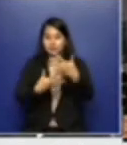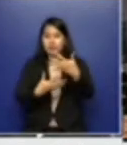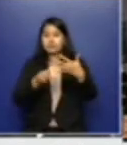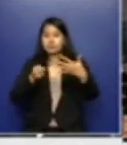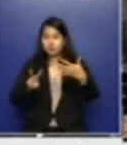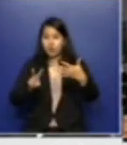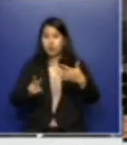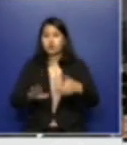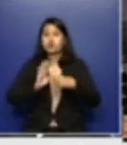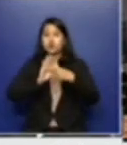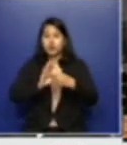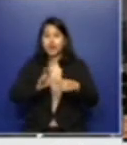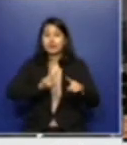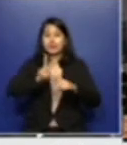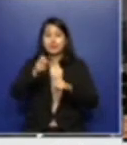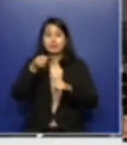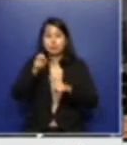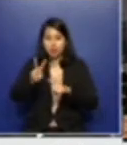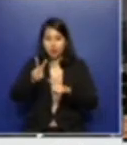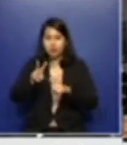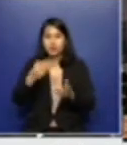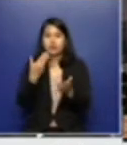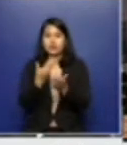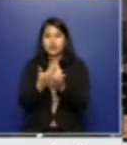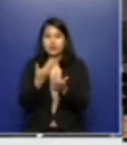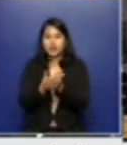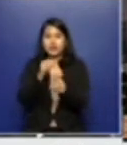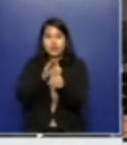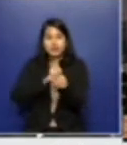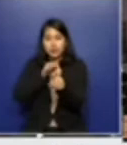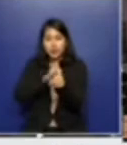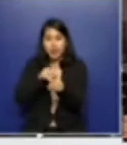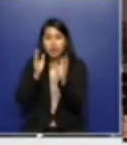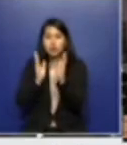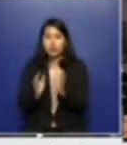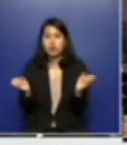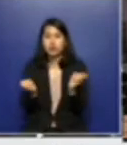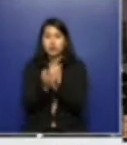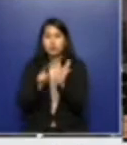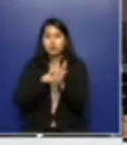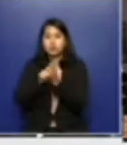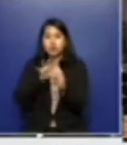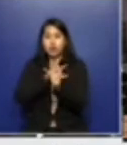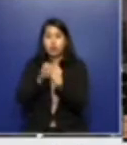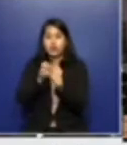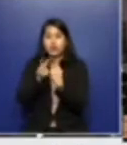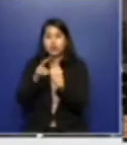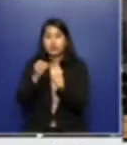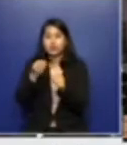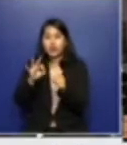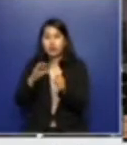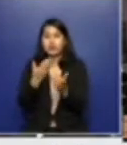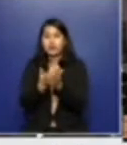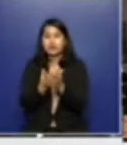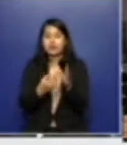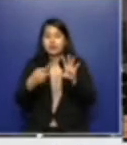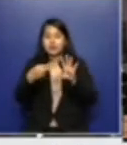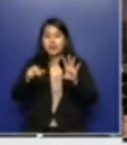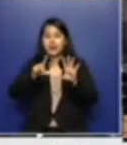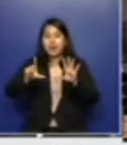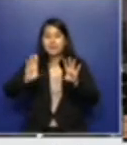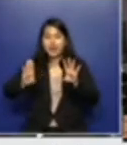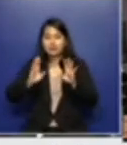างรายการที่12ค่ะเป็นค่าใช้จ่ายในการบรรเทาแก้ไขเยียวยาผู้ได้รับผลกระทบจากโควิด-19 จำนวน 40,000 ล้านบาท